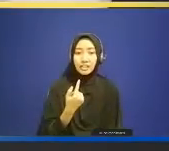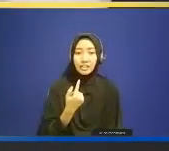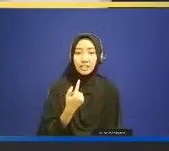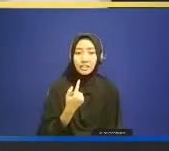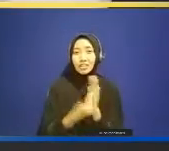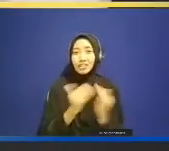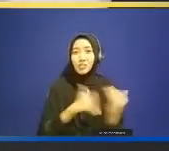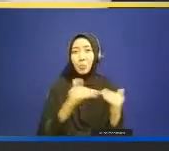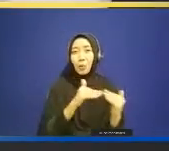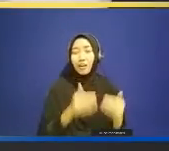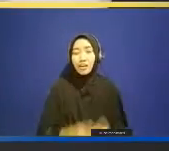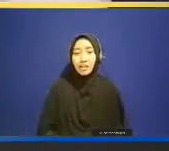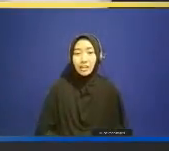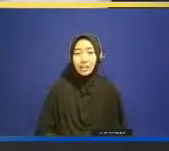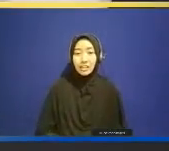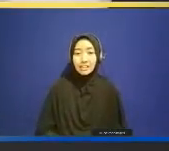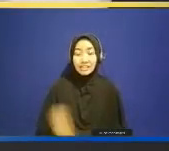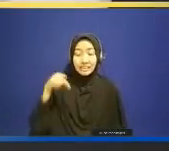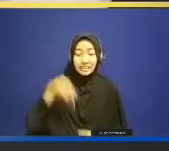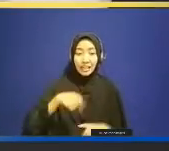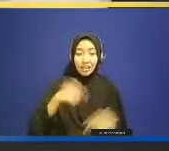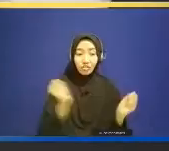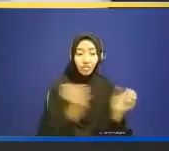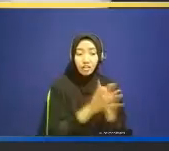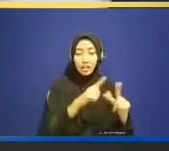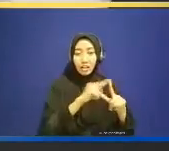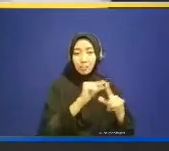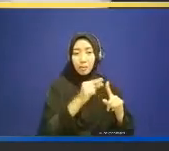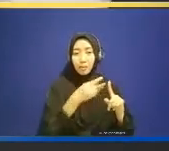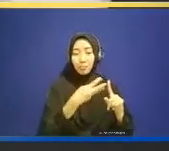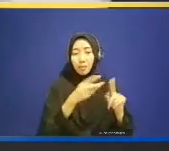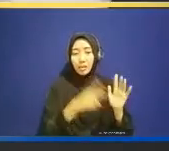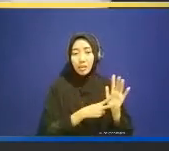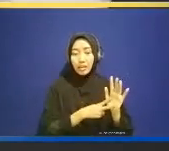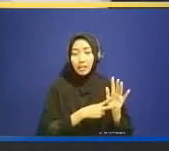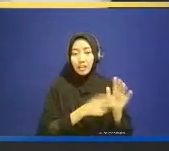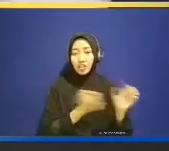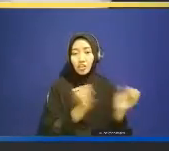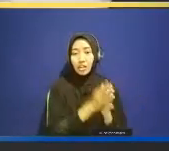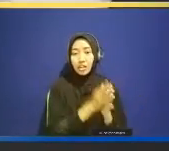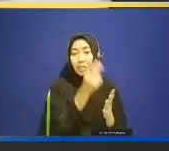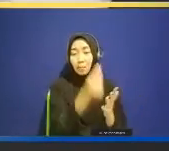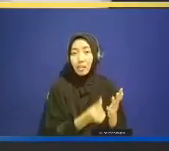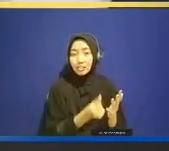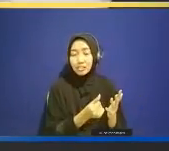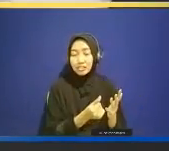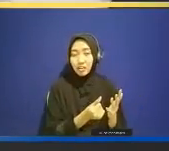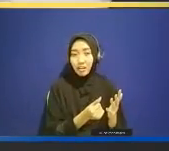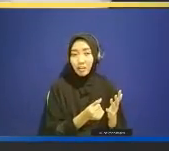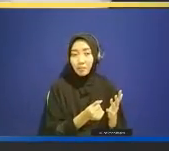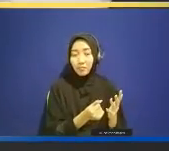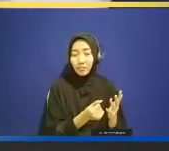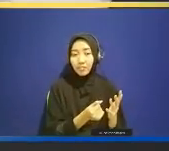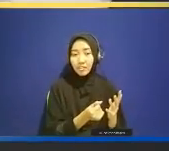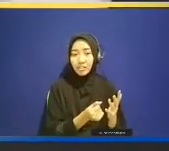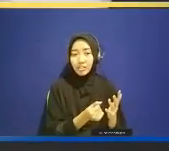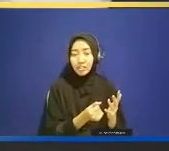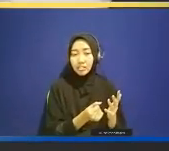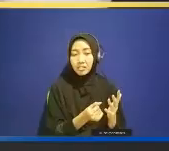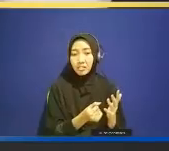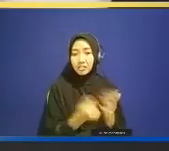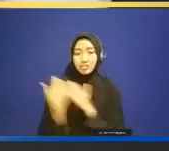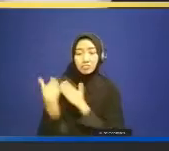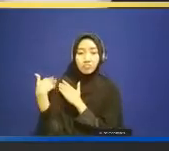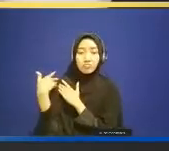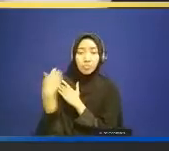gitu sekarang Pak dari total APBN itu dapat dari total belanja yang mandatory udah